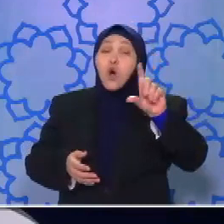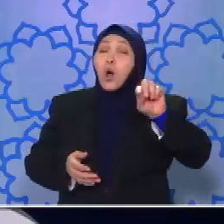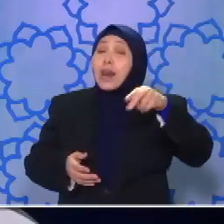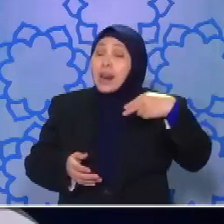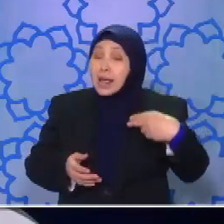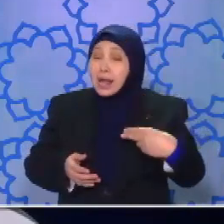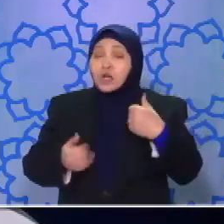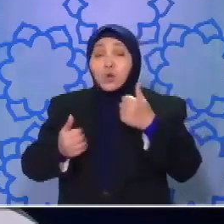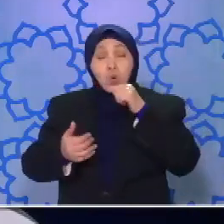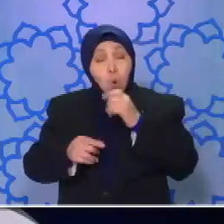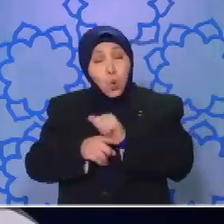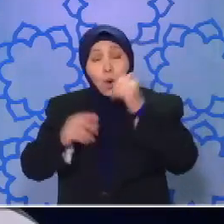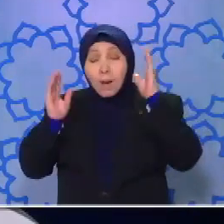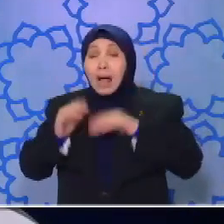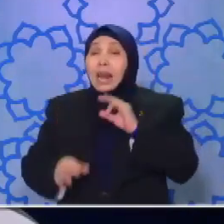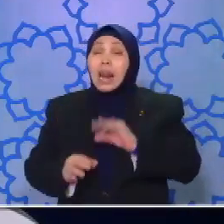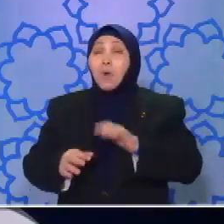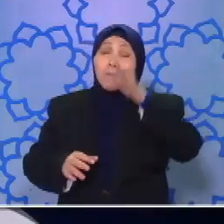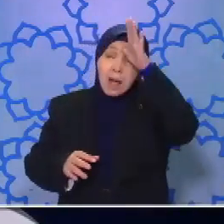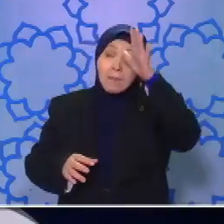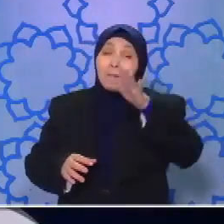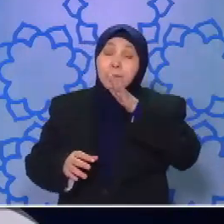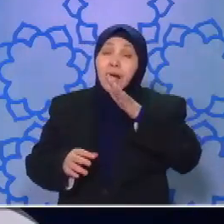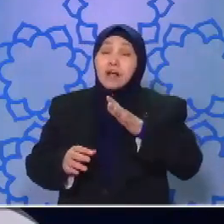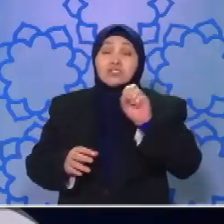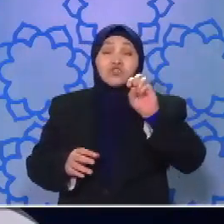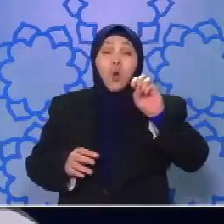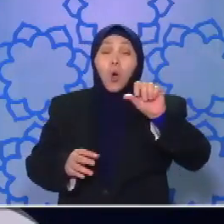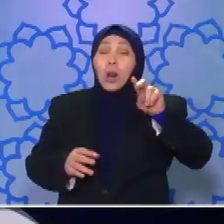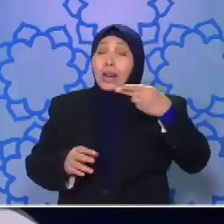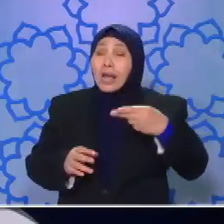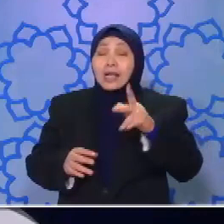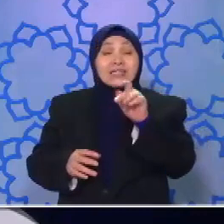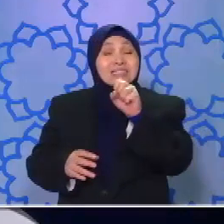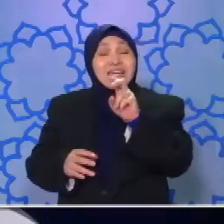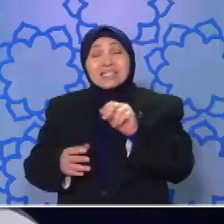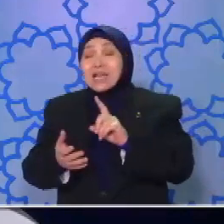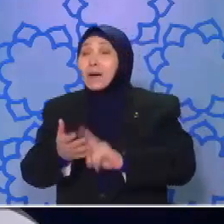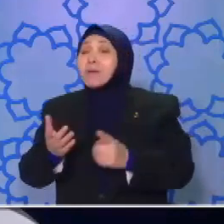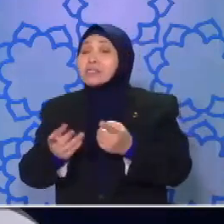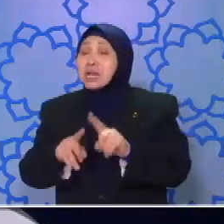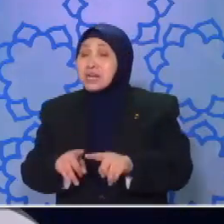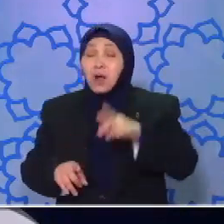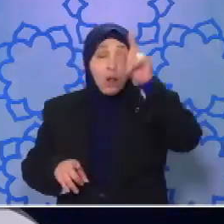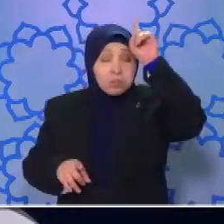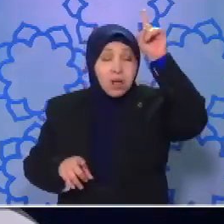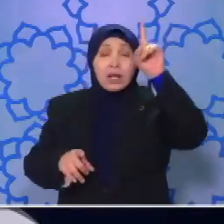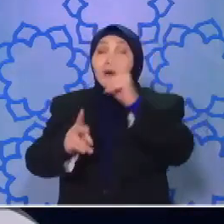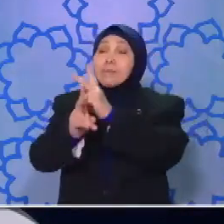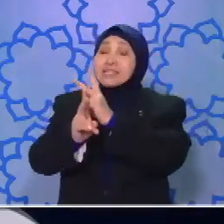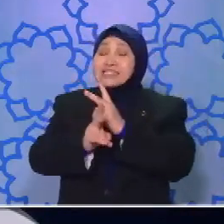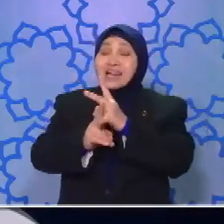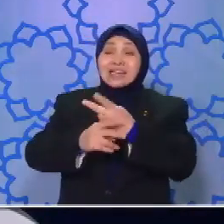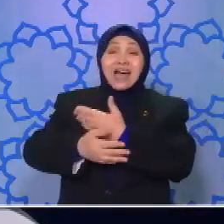tuan-tuan? Apabila ayah ataupun ibu soleh, kesannya ayah itu ataupun Allah akan menjaga